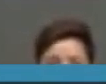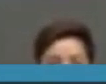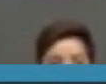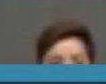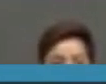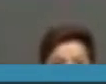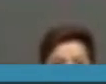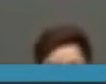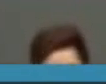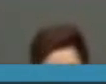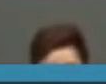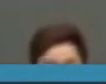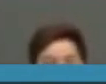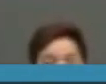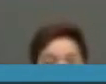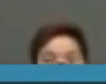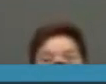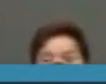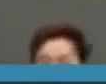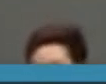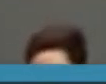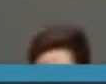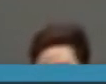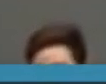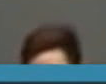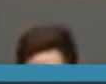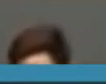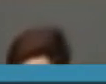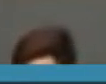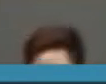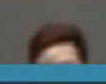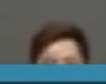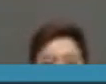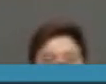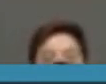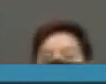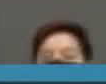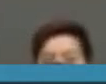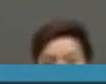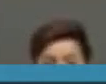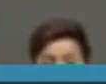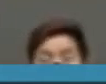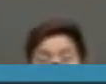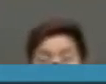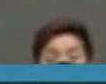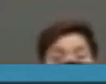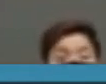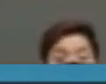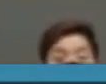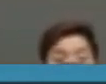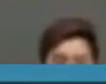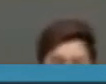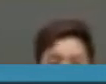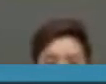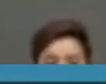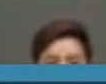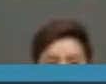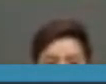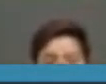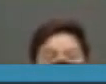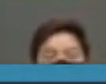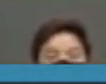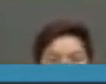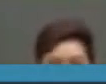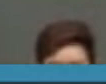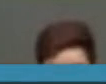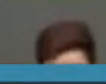ยงานที่เกี่ยวข้องมีการออกมาตรการควบคุมโรค AFS อย่างเข้มงวดทำให้ประเทศไทยได้รับการยอมรับจากต่